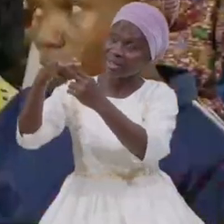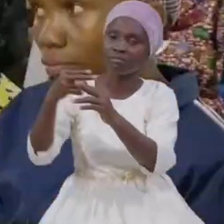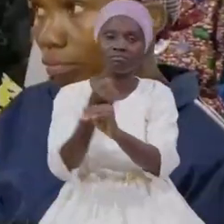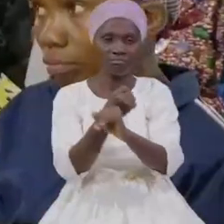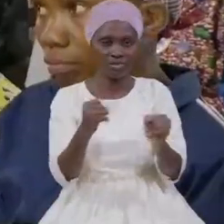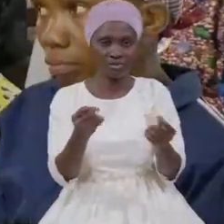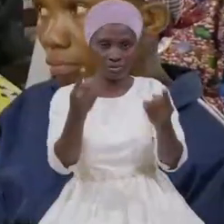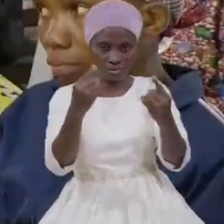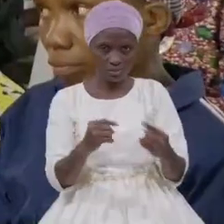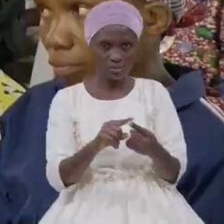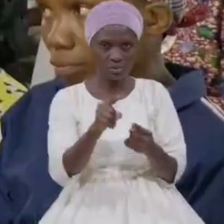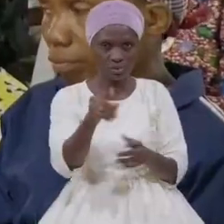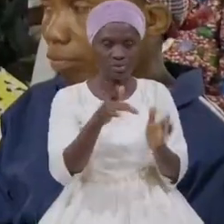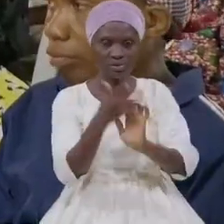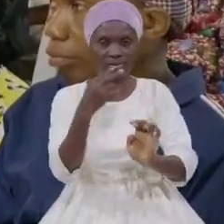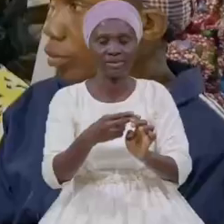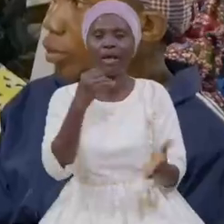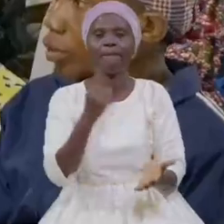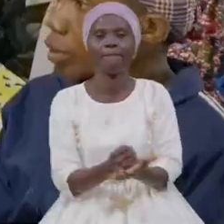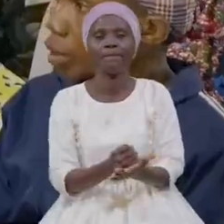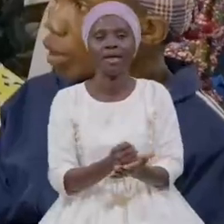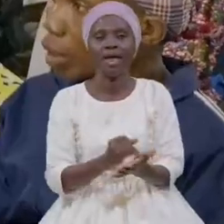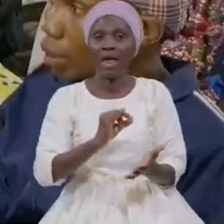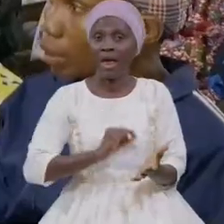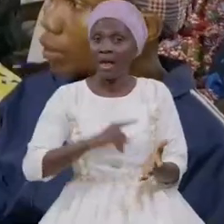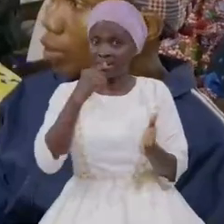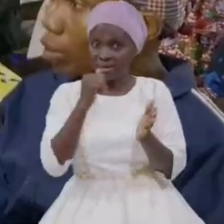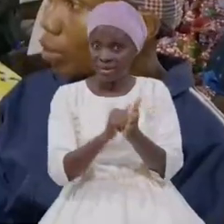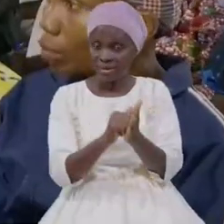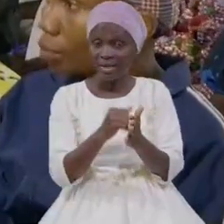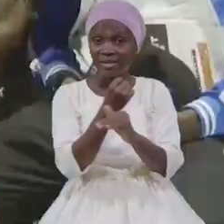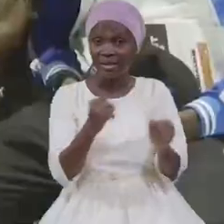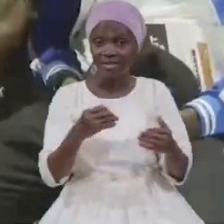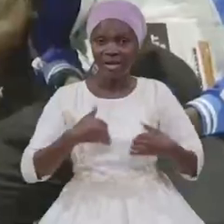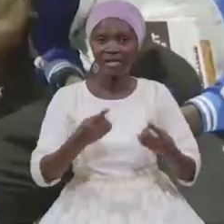parviendra. J'ai dit, le salut te parviendra.